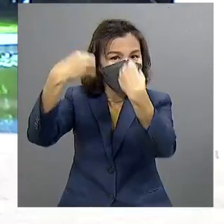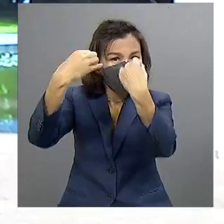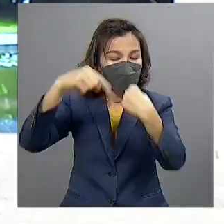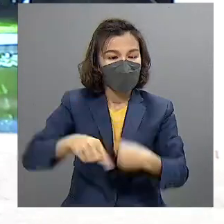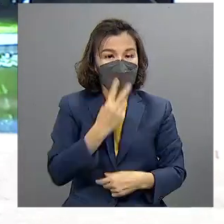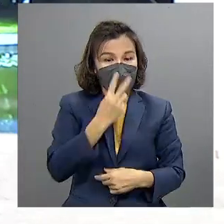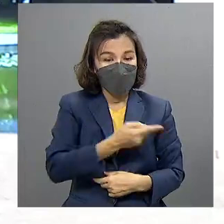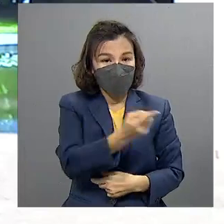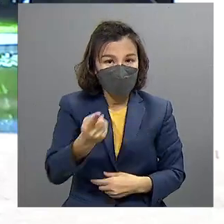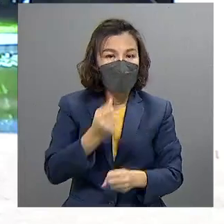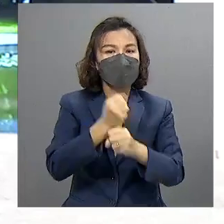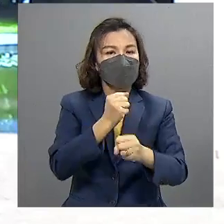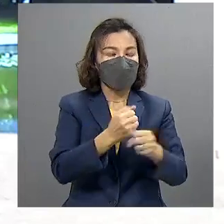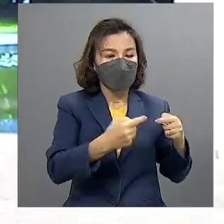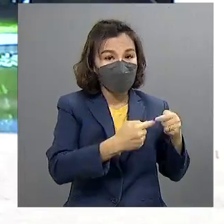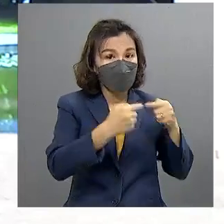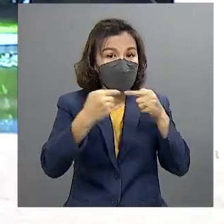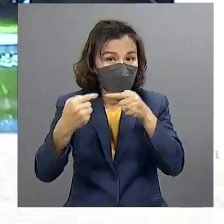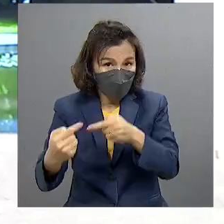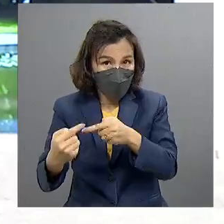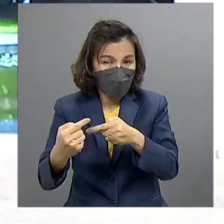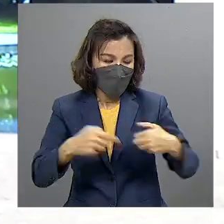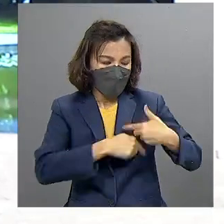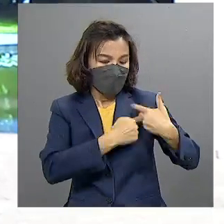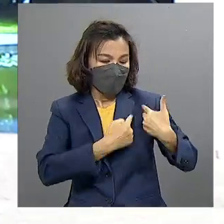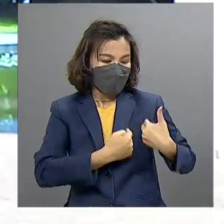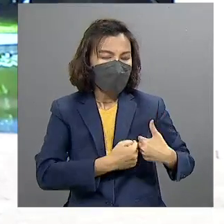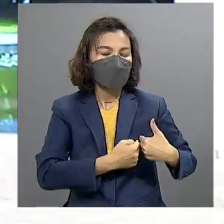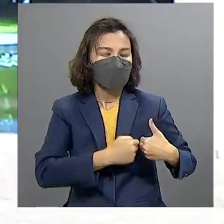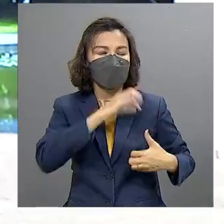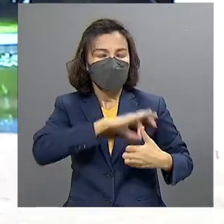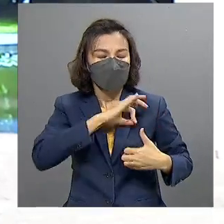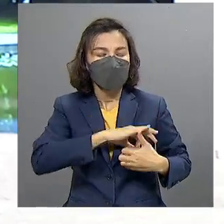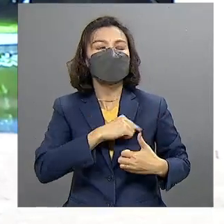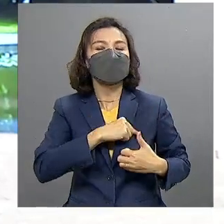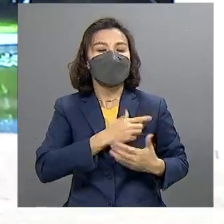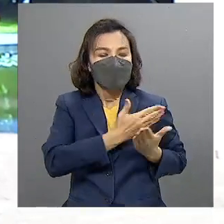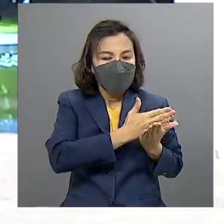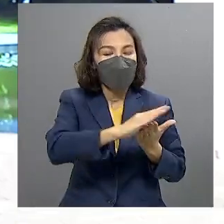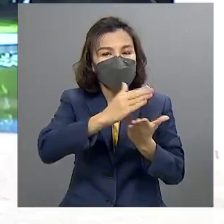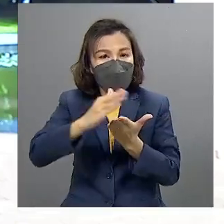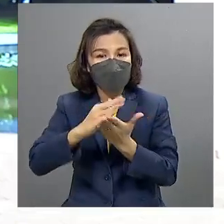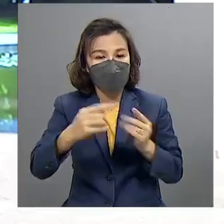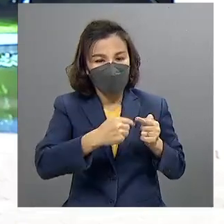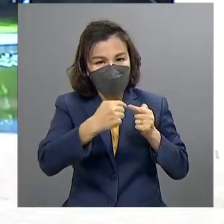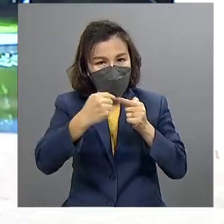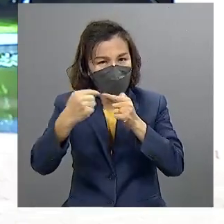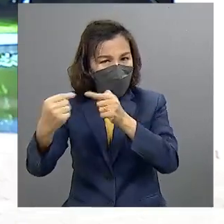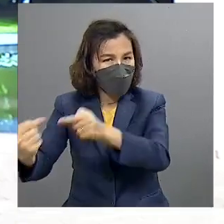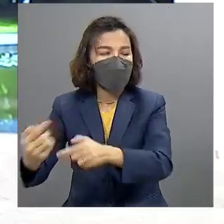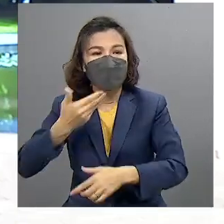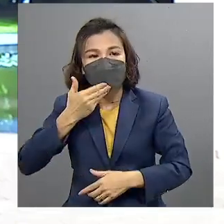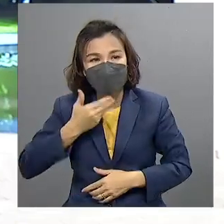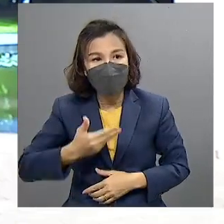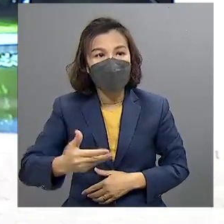ต่อเรายังมาสร้างแรงบันดาลใจในการส่งต่อความดีกันอย่างยาวนานแล้วก็ยั่งยืนจนมาถึงวันนี้แล้